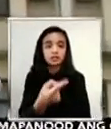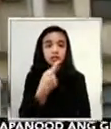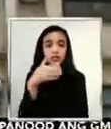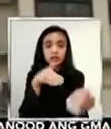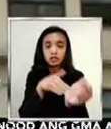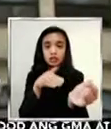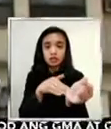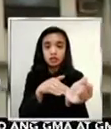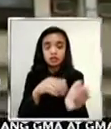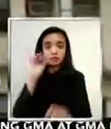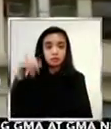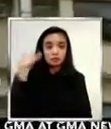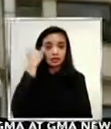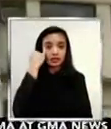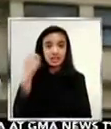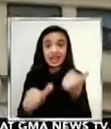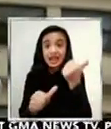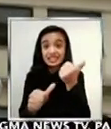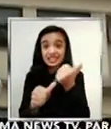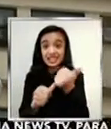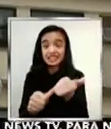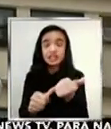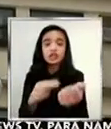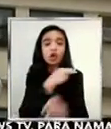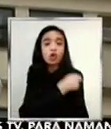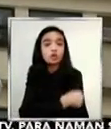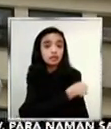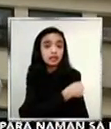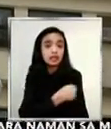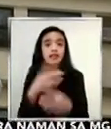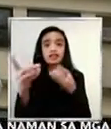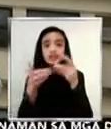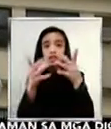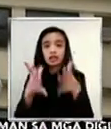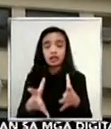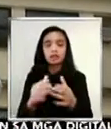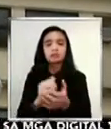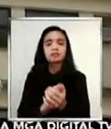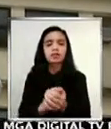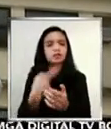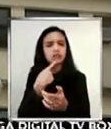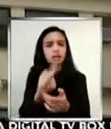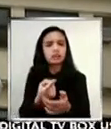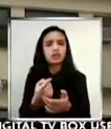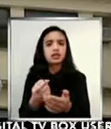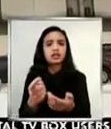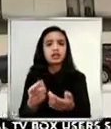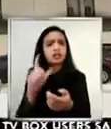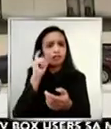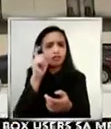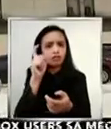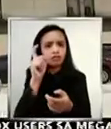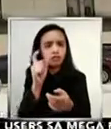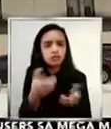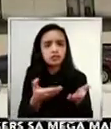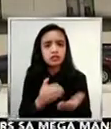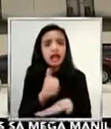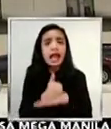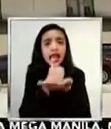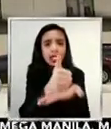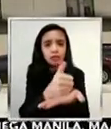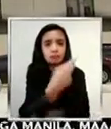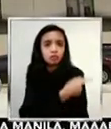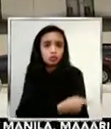Hospital Director ng Commonwealth Hospital and Medical Center, agad daw inalalayan ng kanilang medical staff ang pasyente. Sinabihan pa raw ng mga